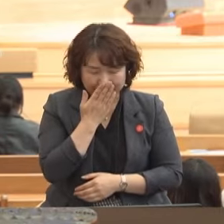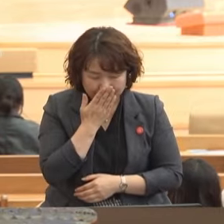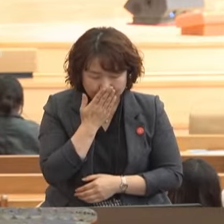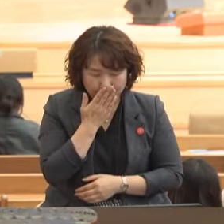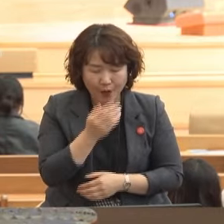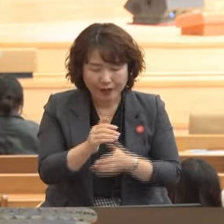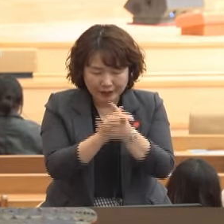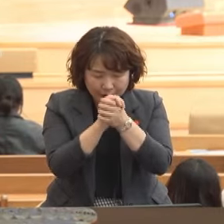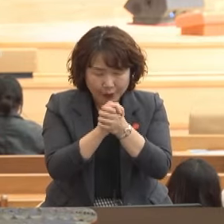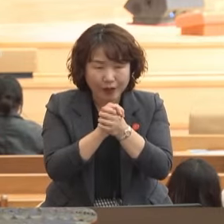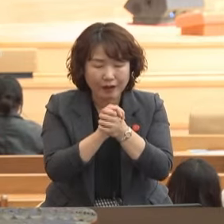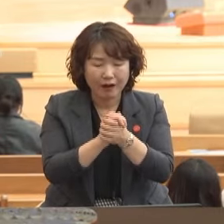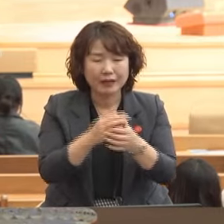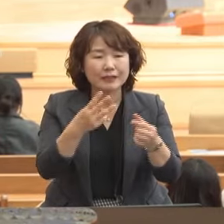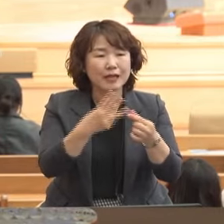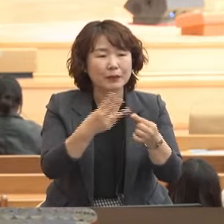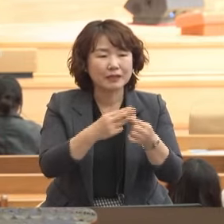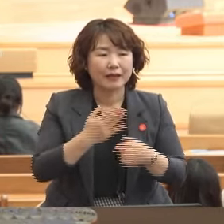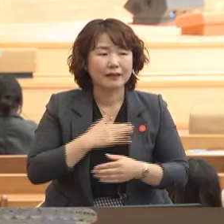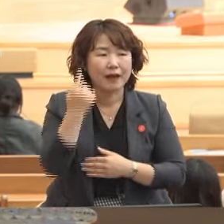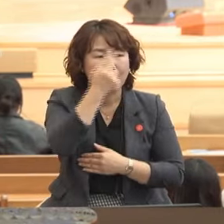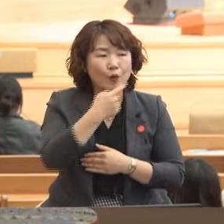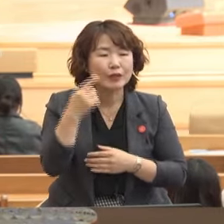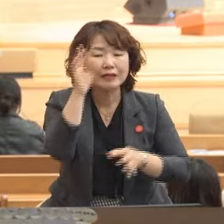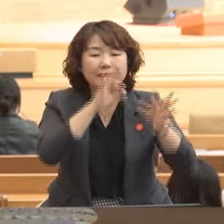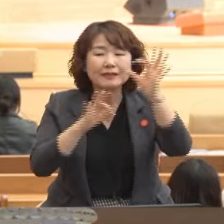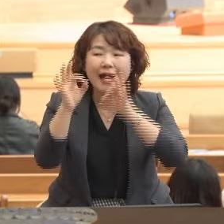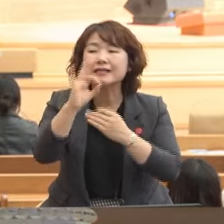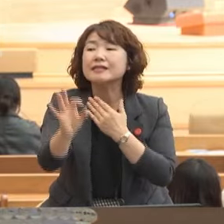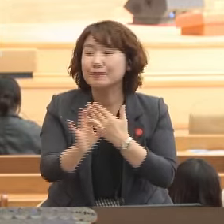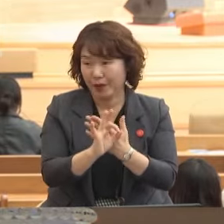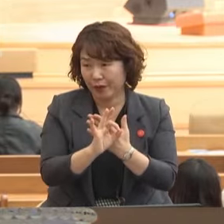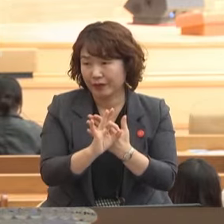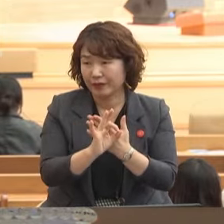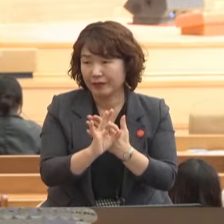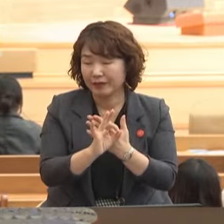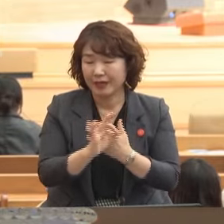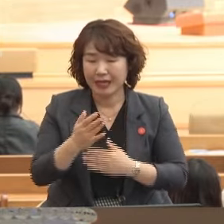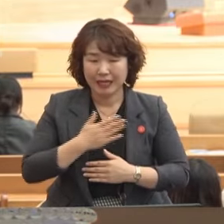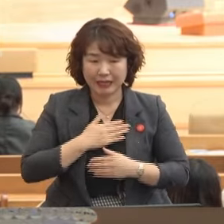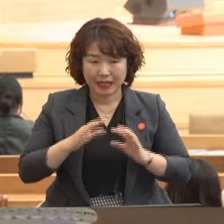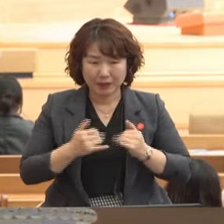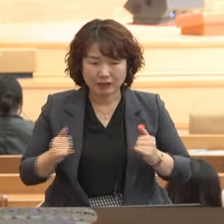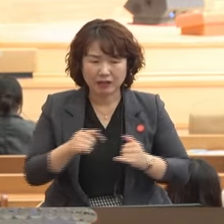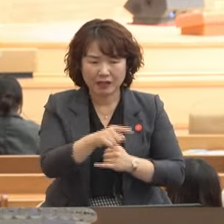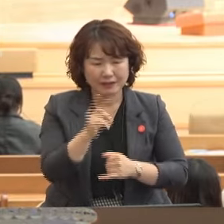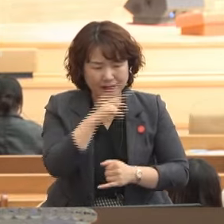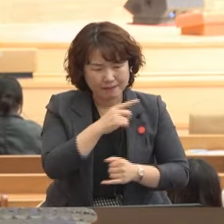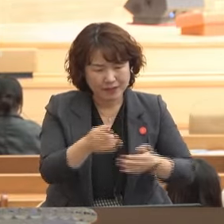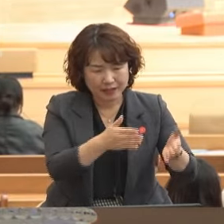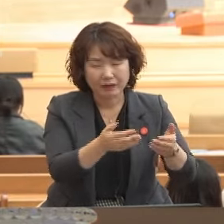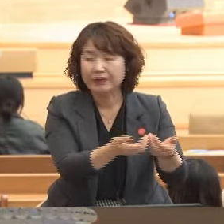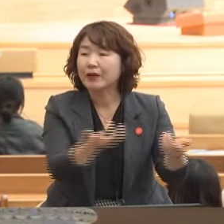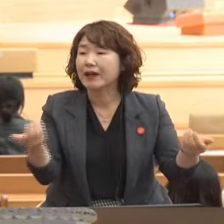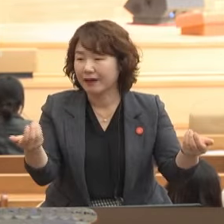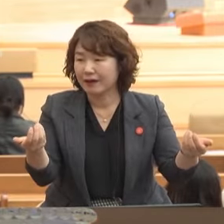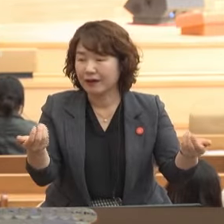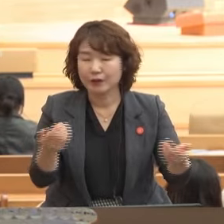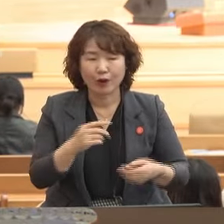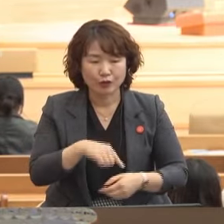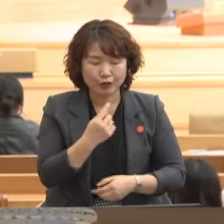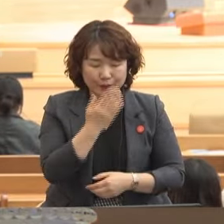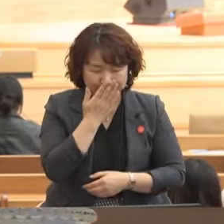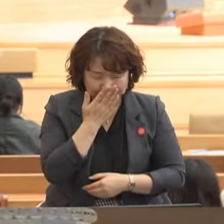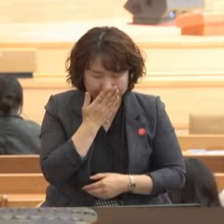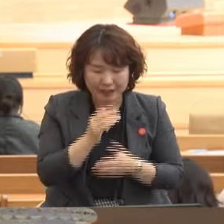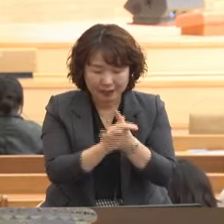기도하여. 세 번째, 내 얼굴을 찾으며. 자, 내 백성이 그들의 악한 길에서 떠납니다. 그리고 스스로 낮춰